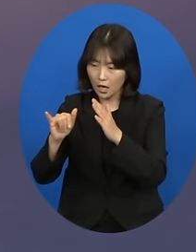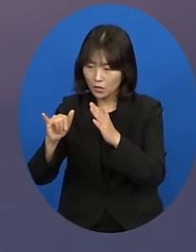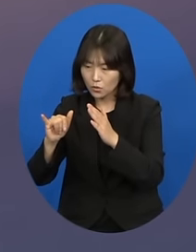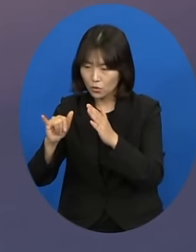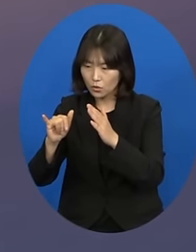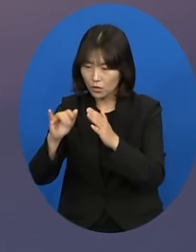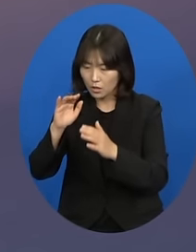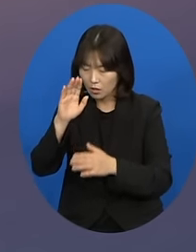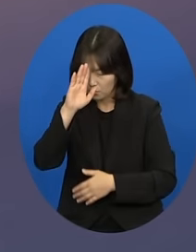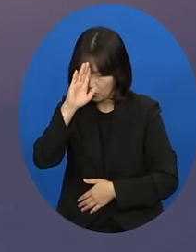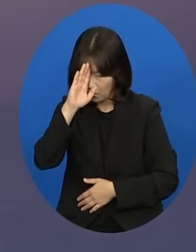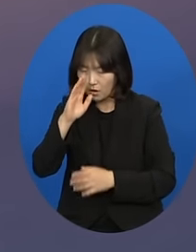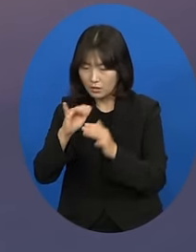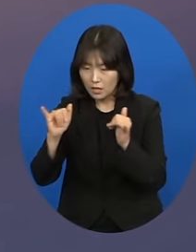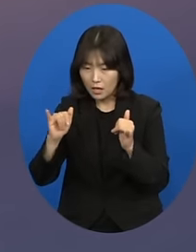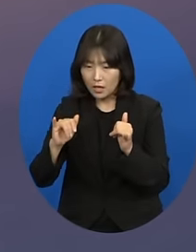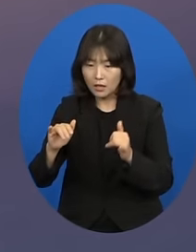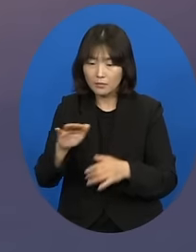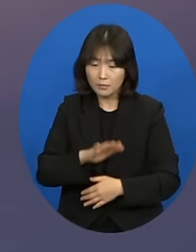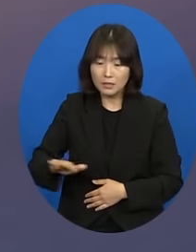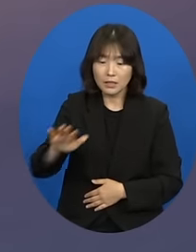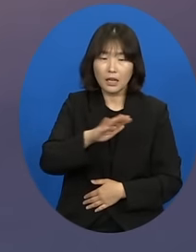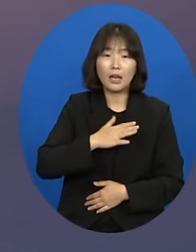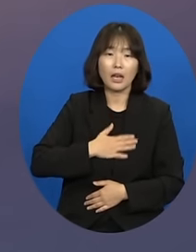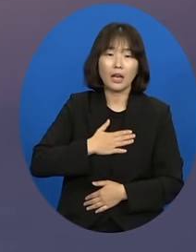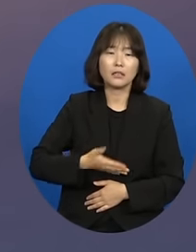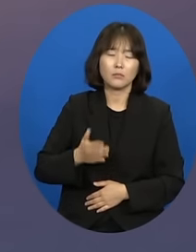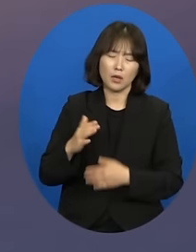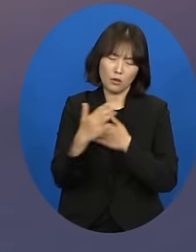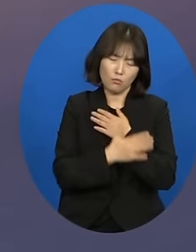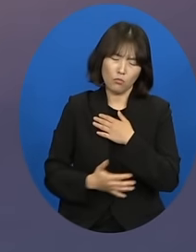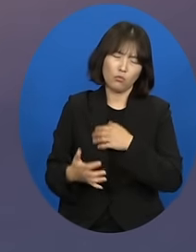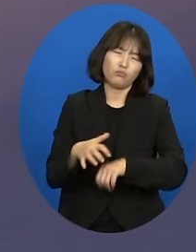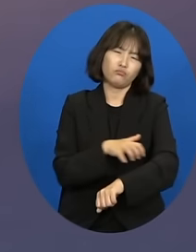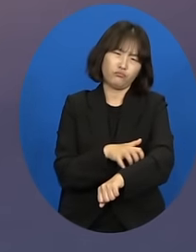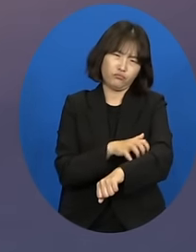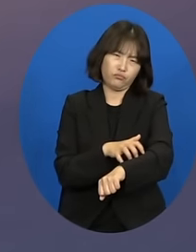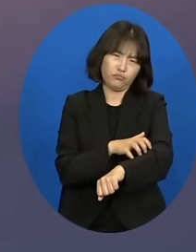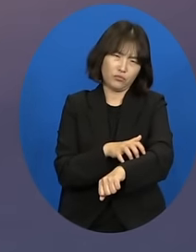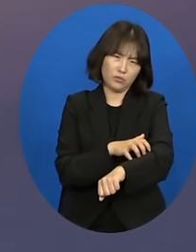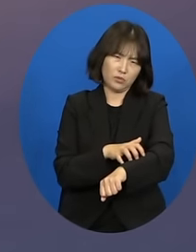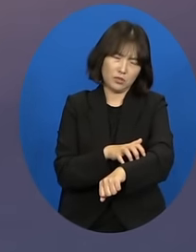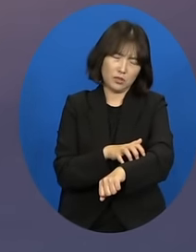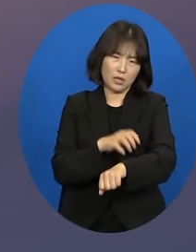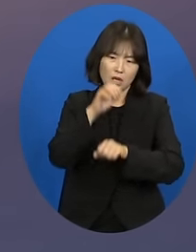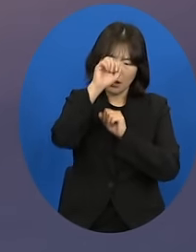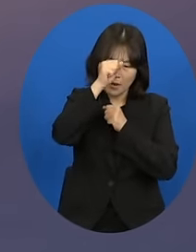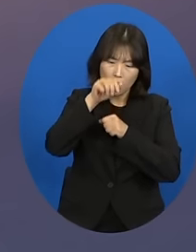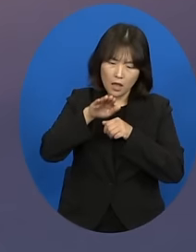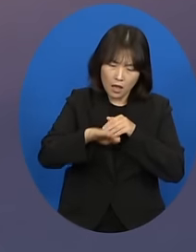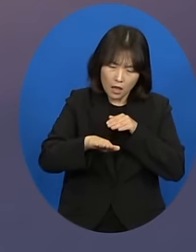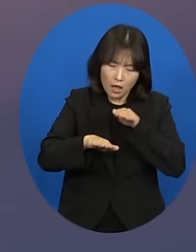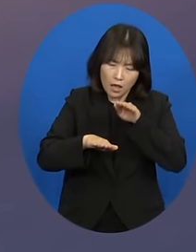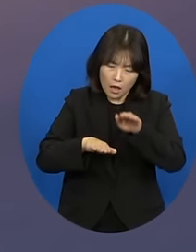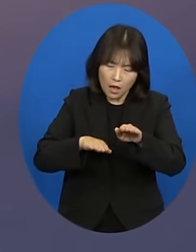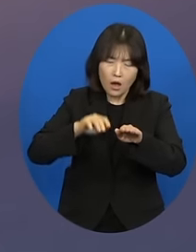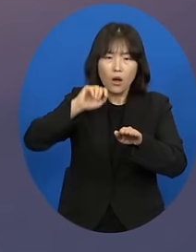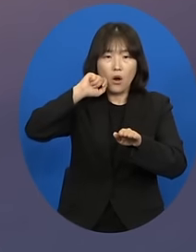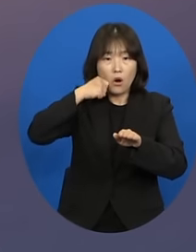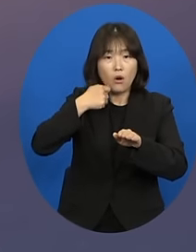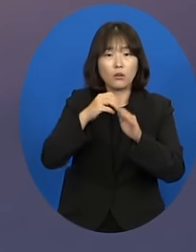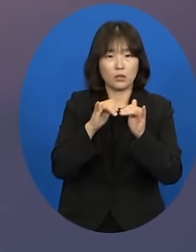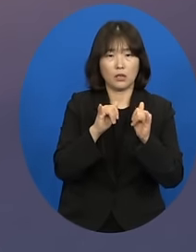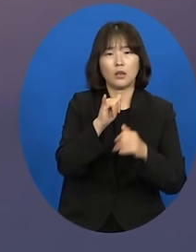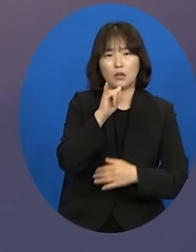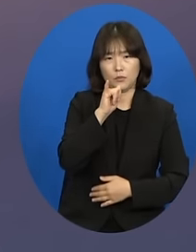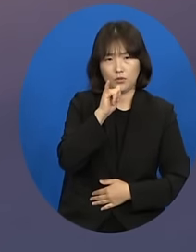않습니다. 몸이 불편해서 잘 움직여지지 않고 발 한 걸음 뛰기가 어려운 분들도 계시고 쉽지